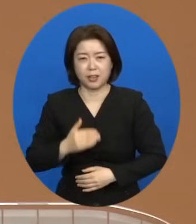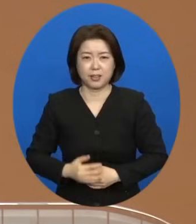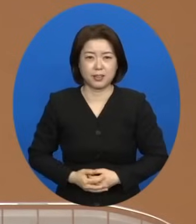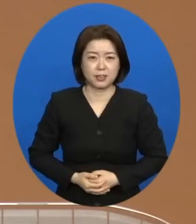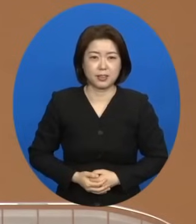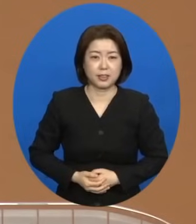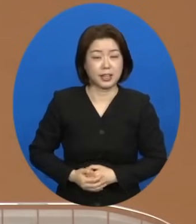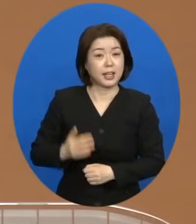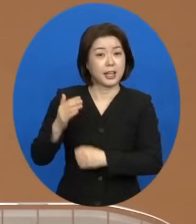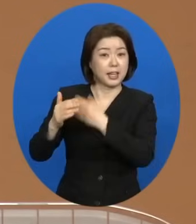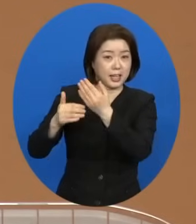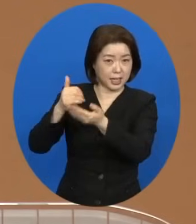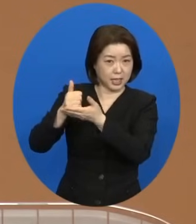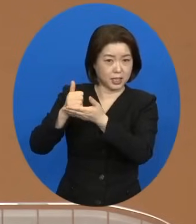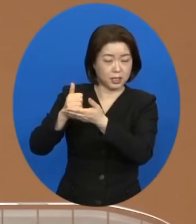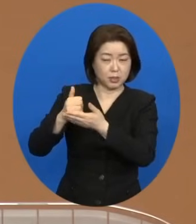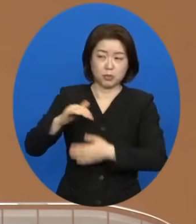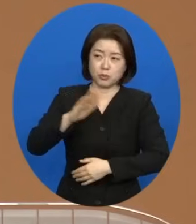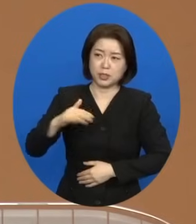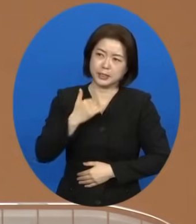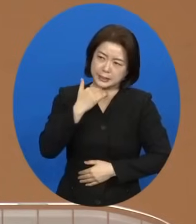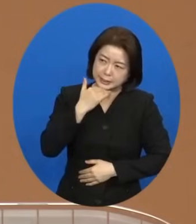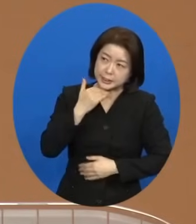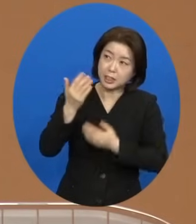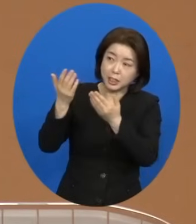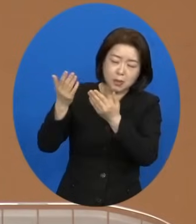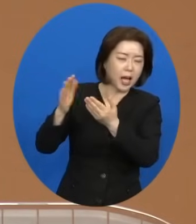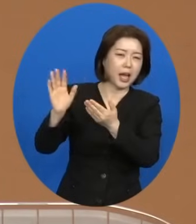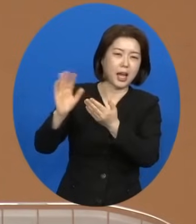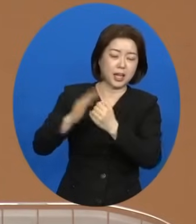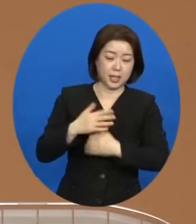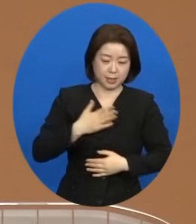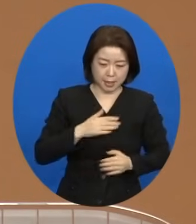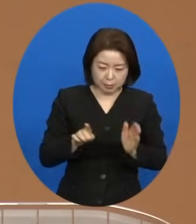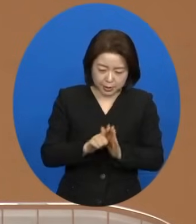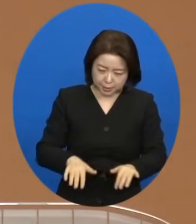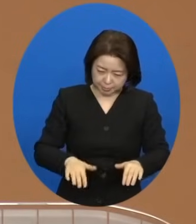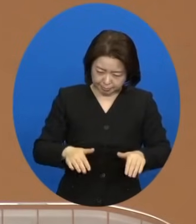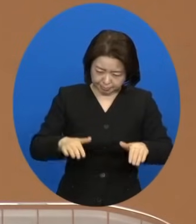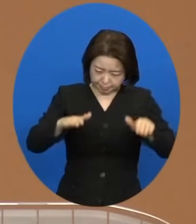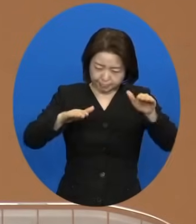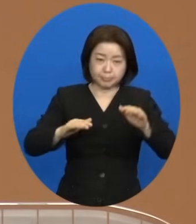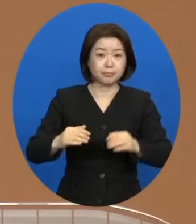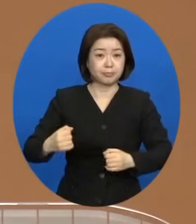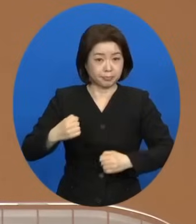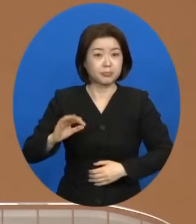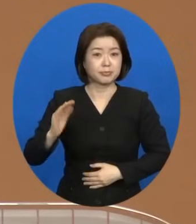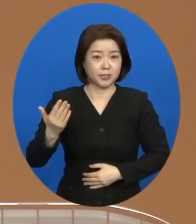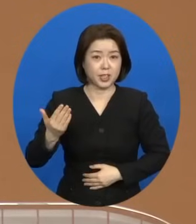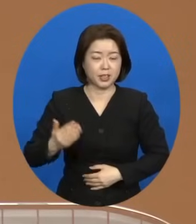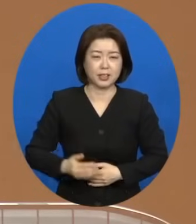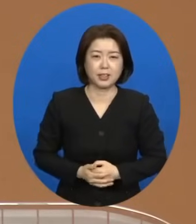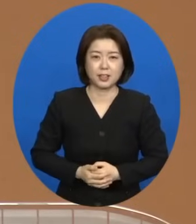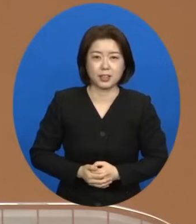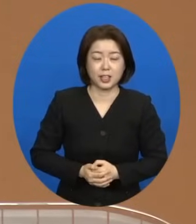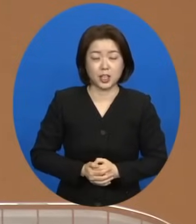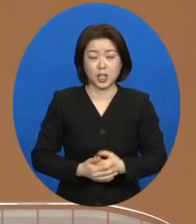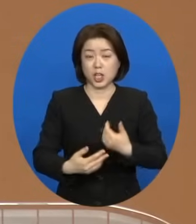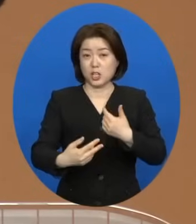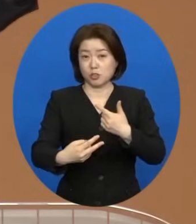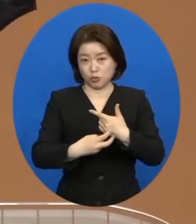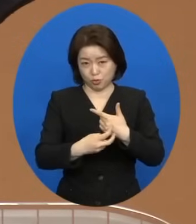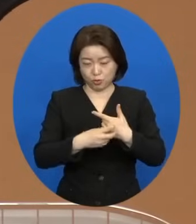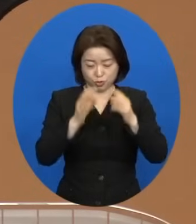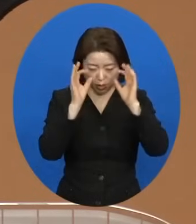그래서 하나님을 우리가 기리 하면 안된다 성장해야 된다는 것이죠 누가복음에 보면 예수님이 태어나셨어요 예수님이 바로